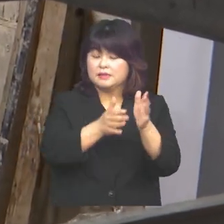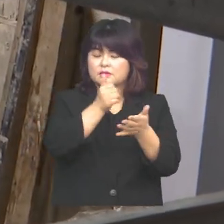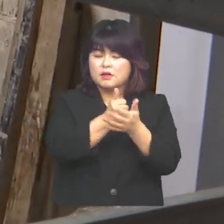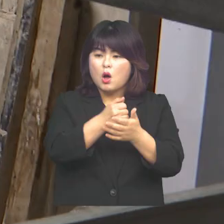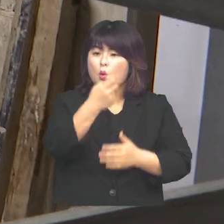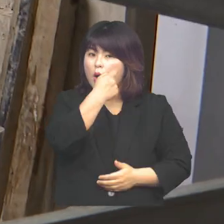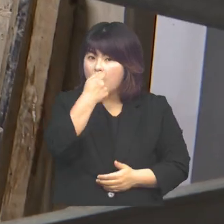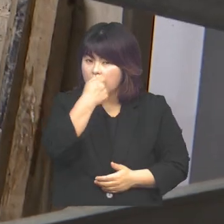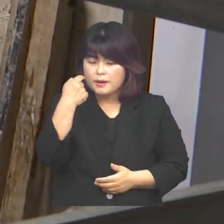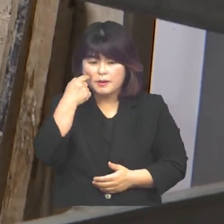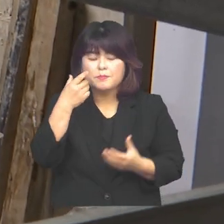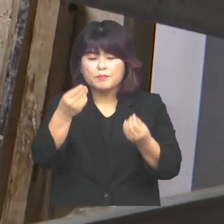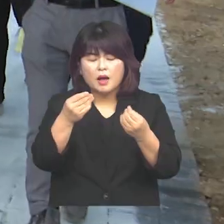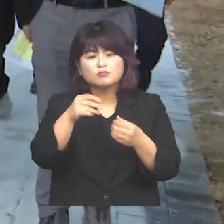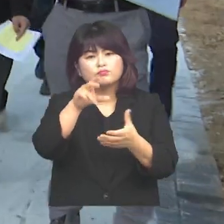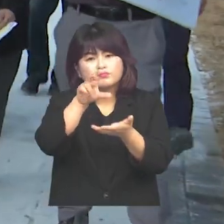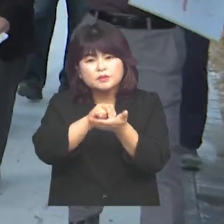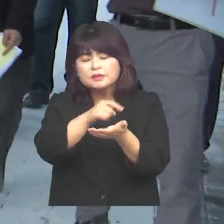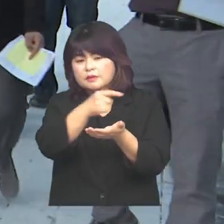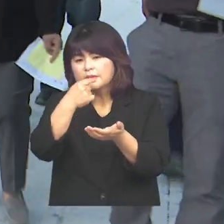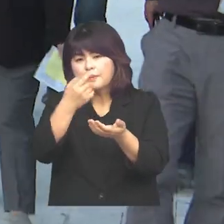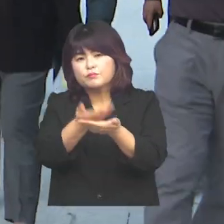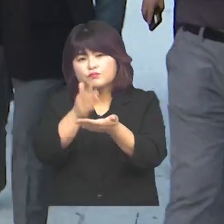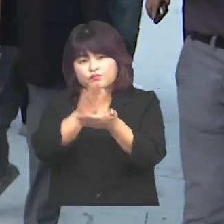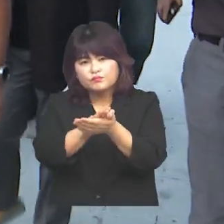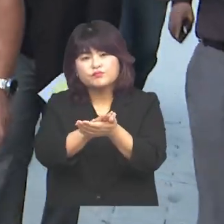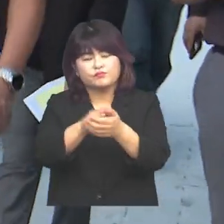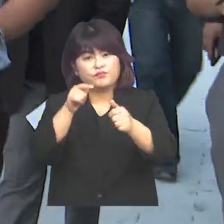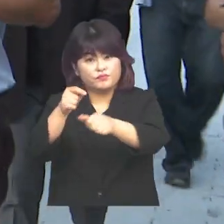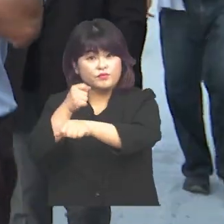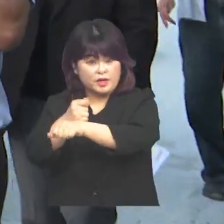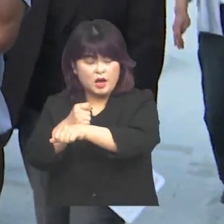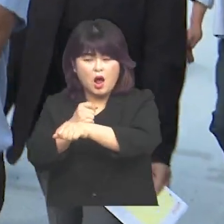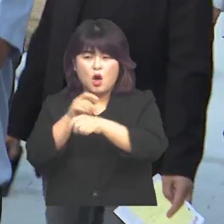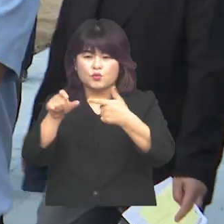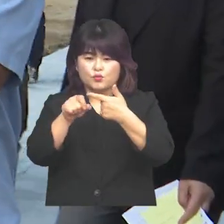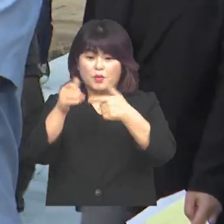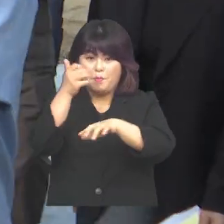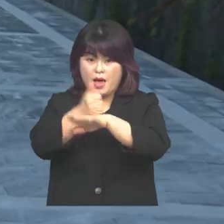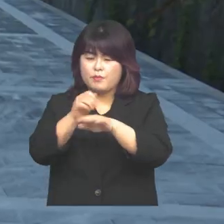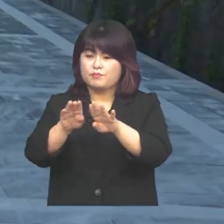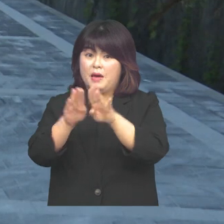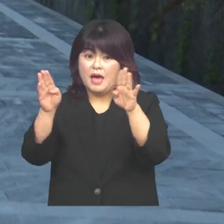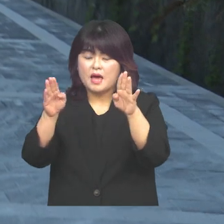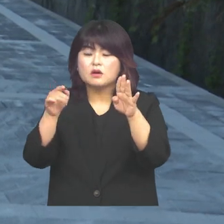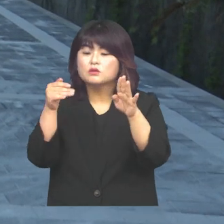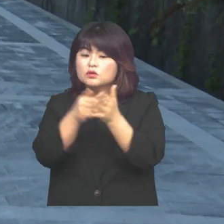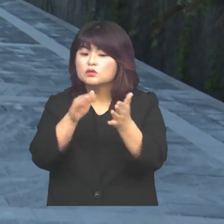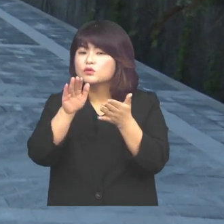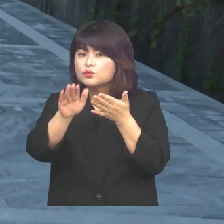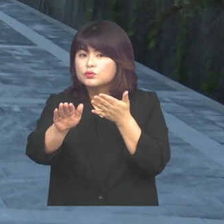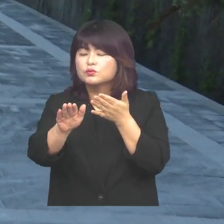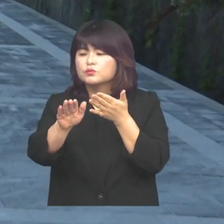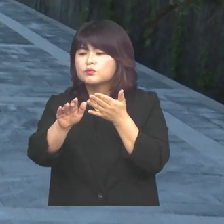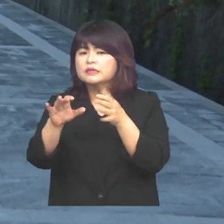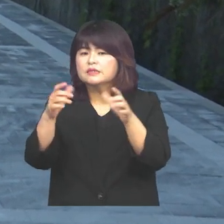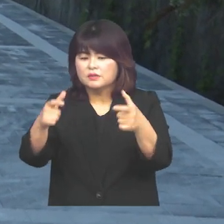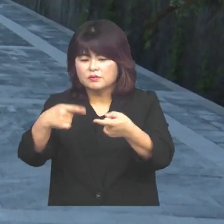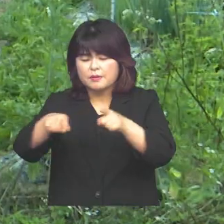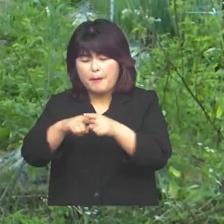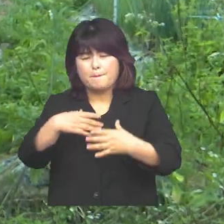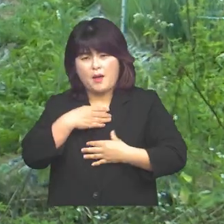이상일 시장은 현장 점검을 통해 확인한 것들 가운데 보완할 것은 보완해서 이달 중 구성역 5번 출구 개통